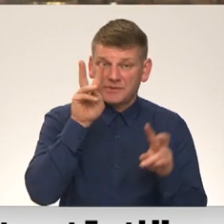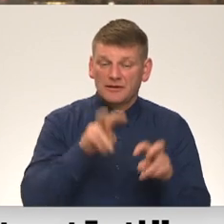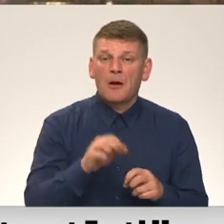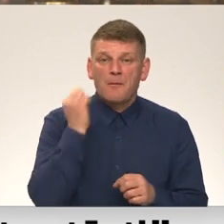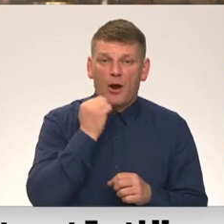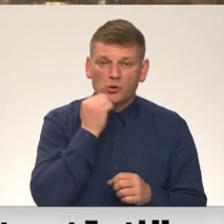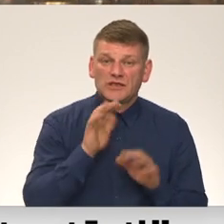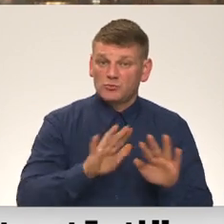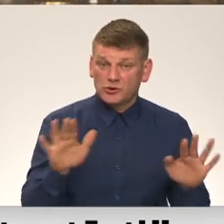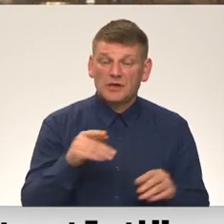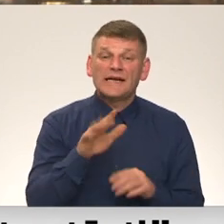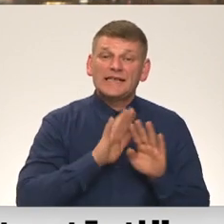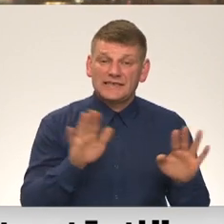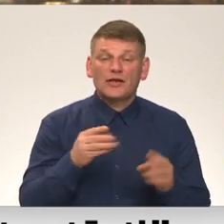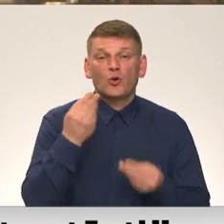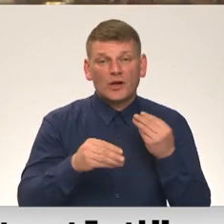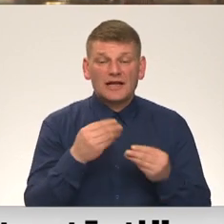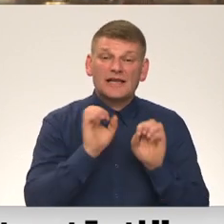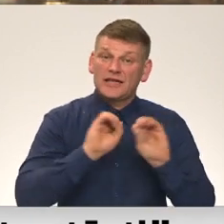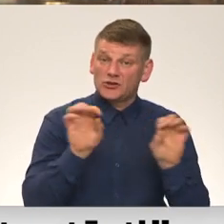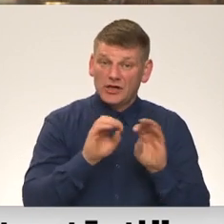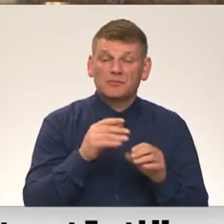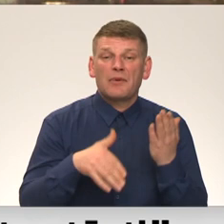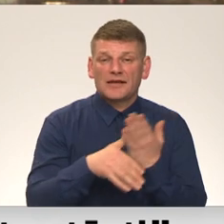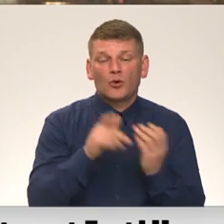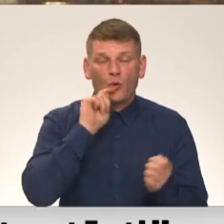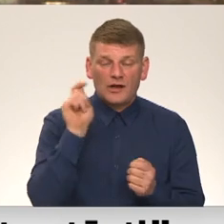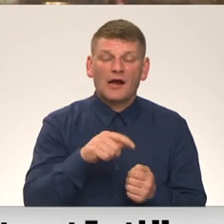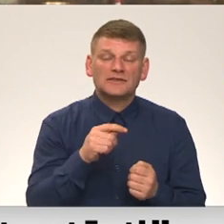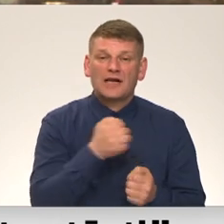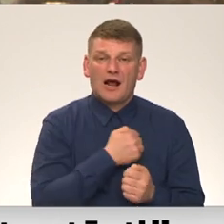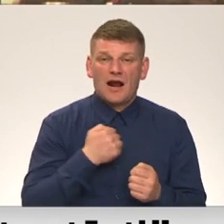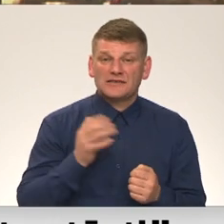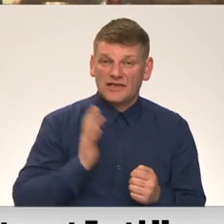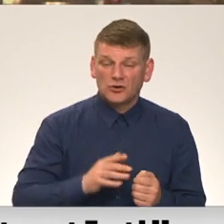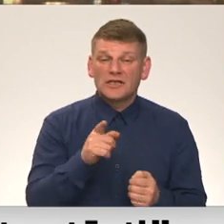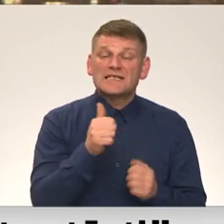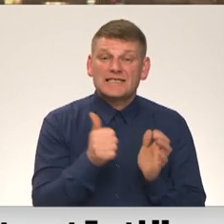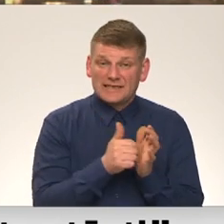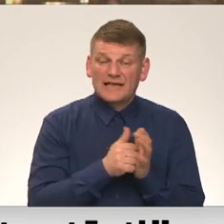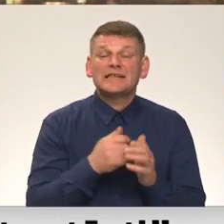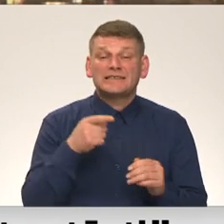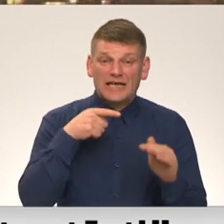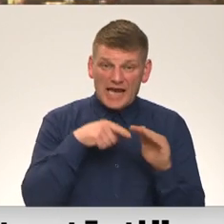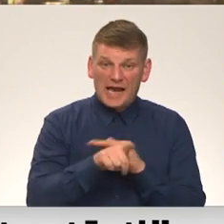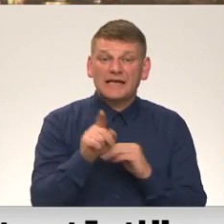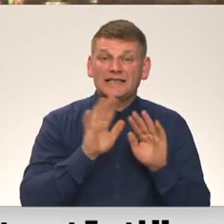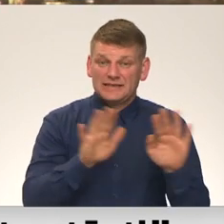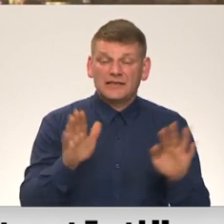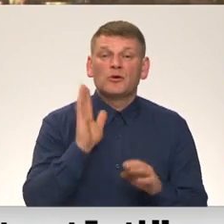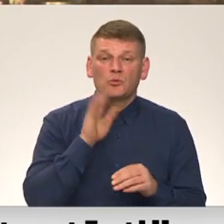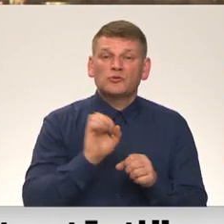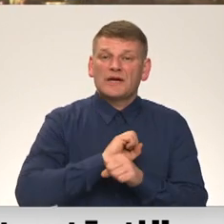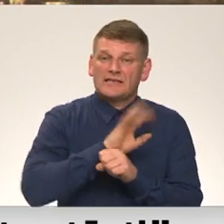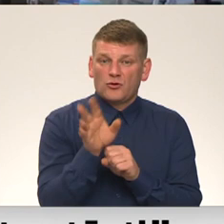muzejā. Izstāde rotaļlietu stāsti arī palīdzēs Ukrainas karā cietušajiem, jo sestdienās ie izstādē būs par ziedojumiem Ukrainas